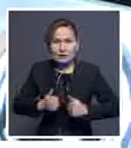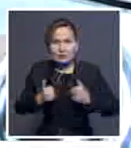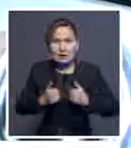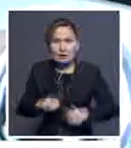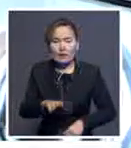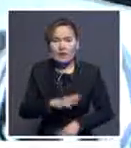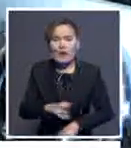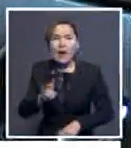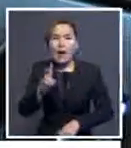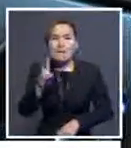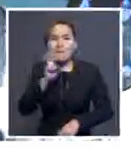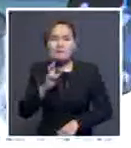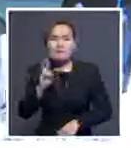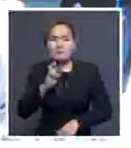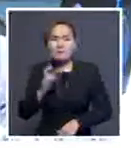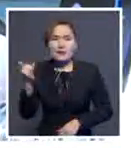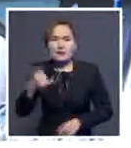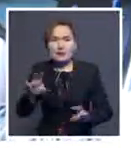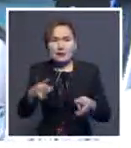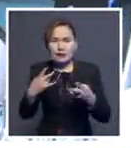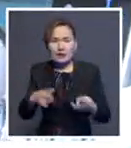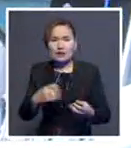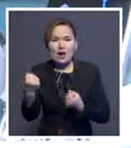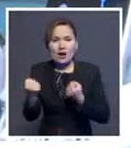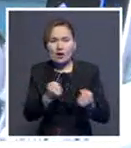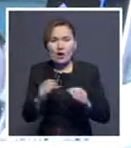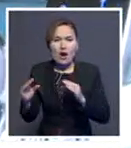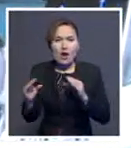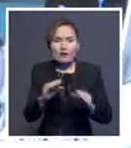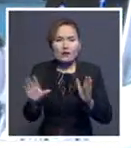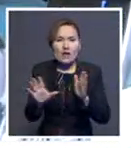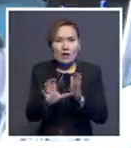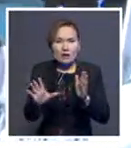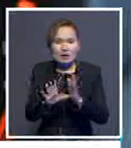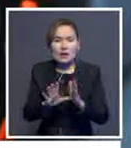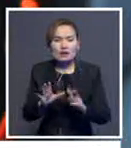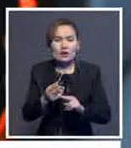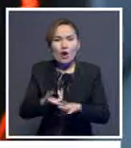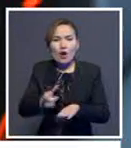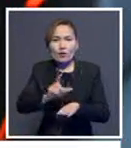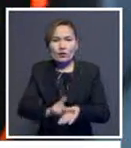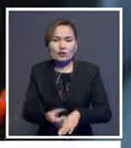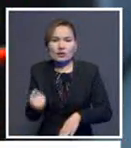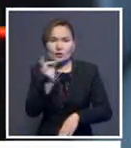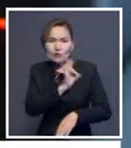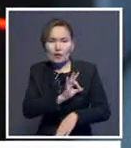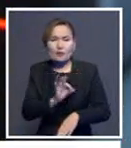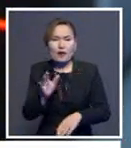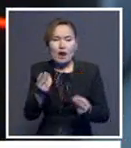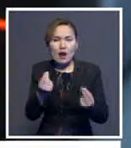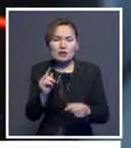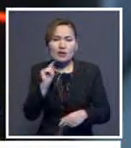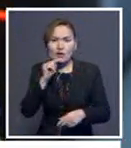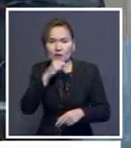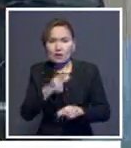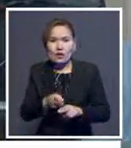жүретін көліктің елді таңырқатқан ерекшеліктері көп. Біріншіден ауаны ластамайды, екіншіден ақылды технология. Яғни жүріп келе